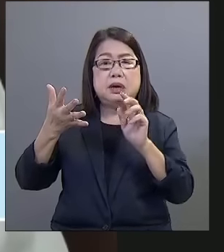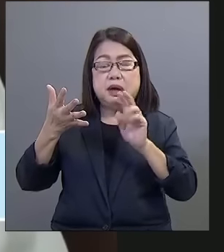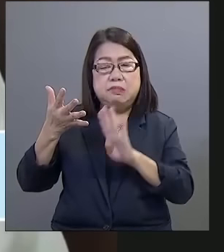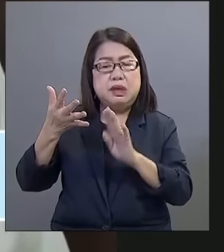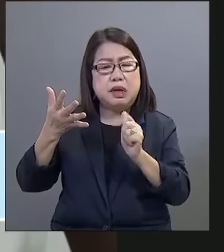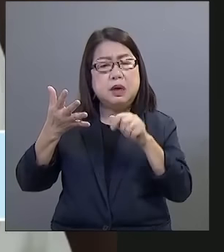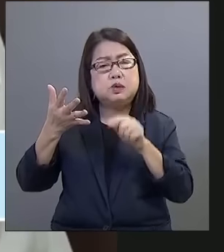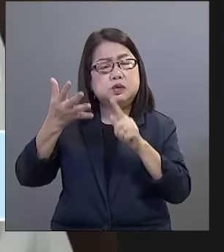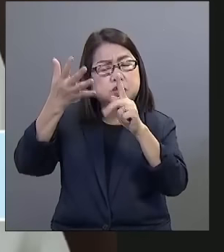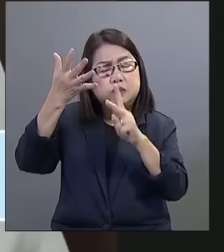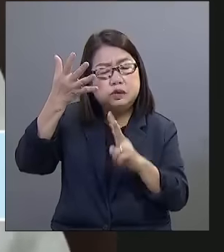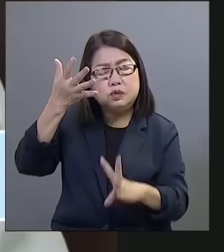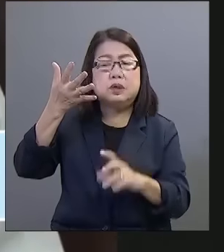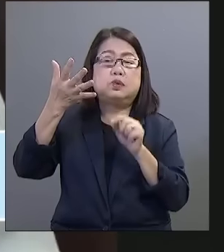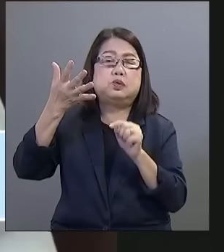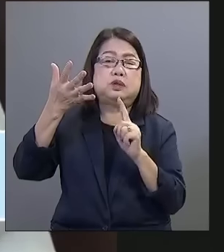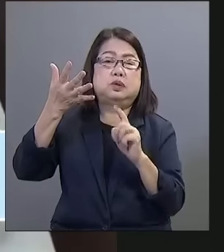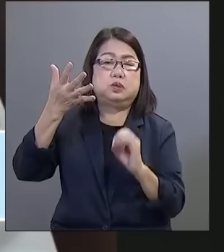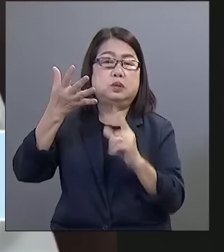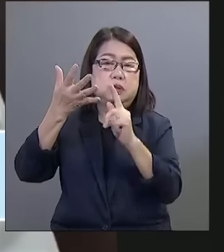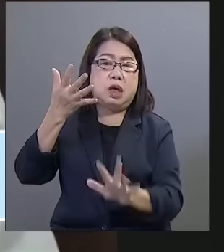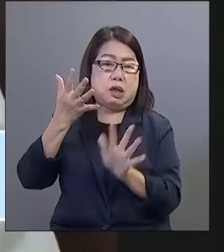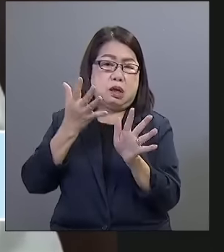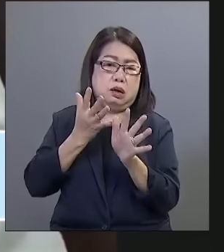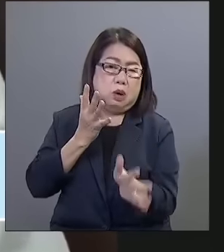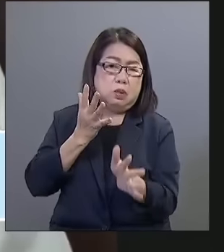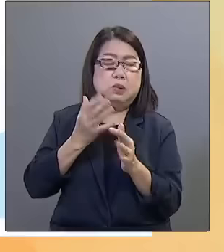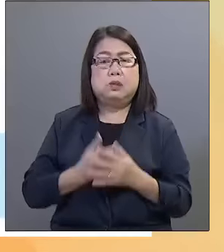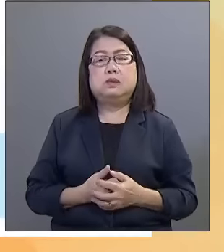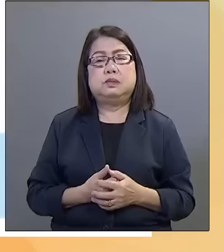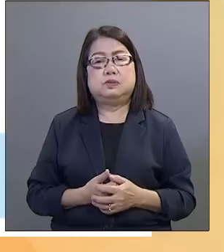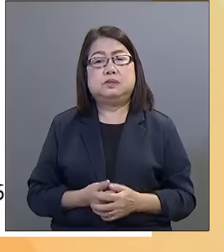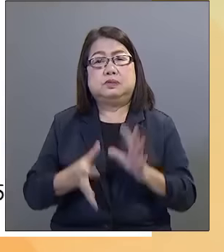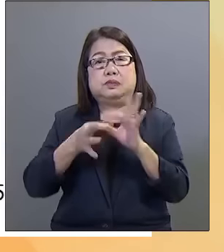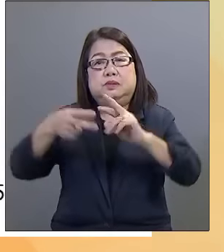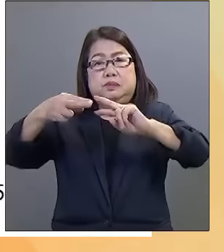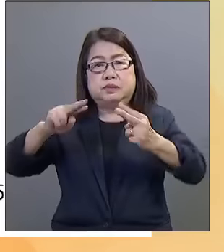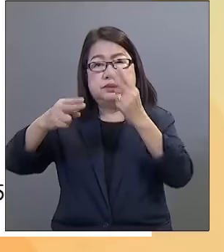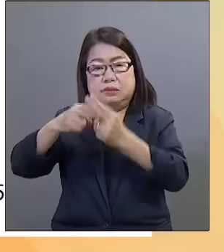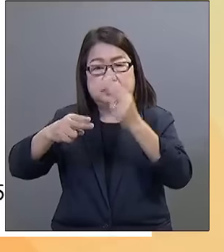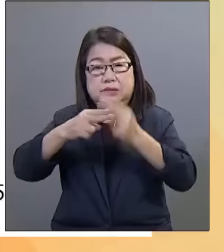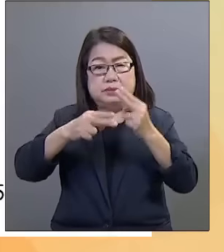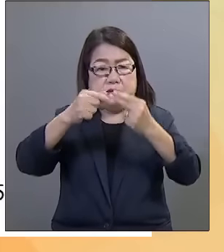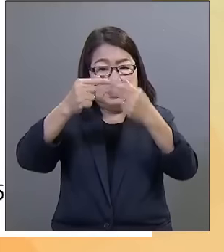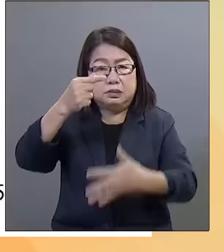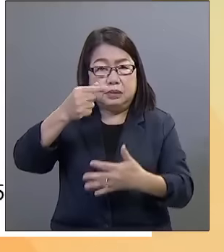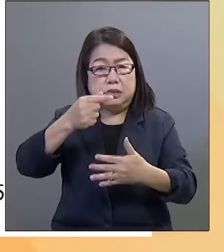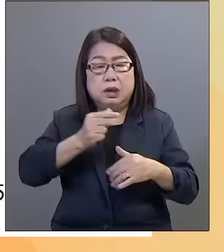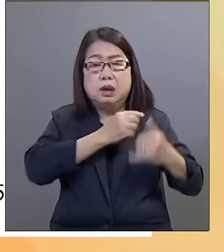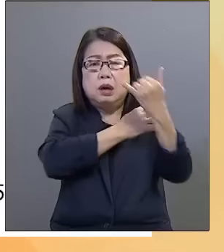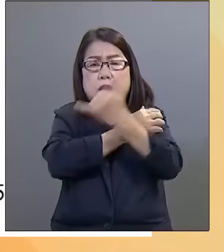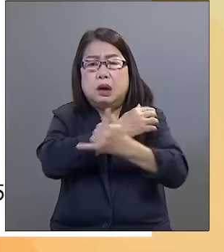BQ.1.10 ฮะ โอ้อ ันนี้จะเป็นสายพันธุ์คือทั่วโลกเขามีอะไรเราก็